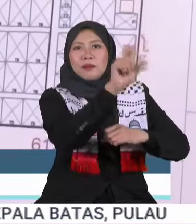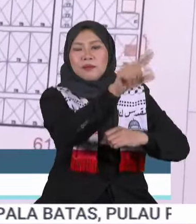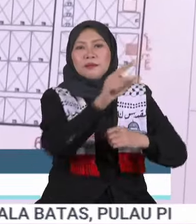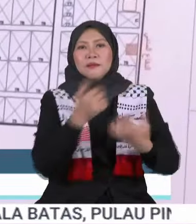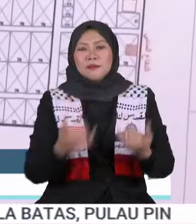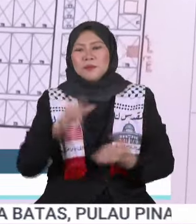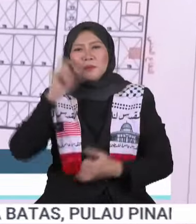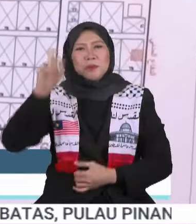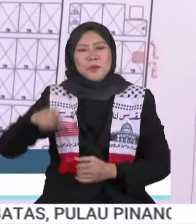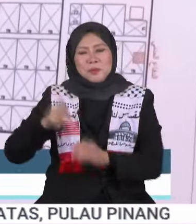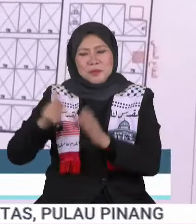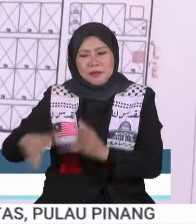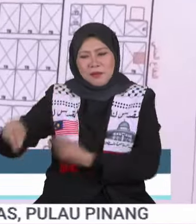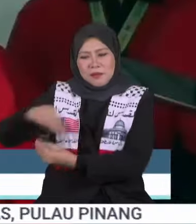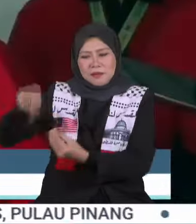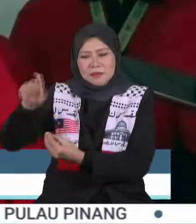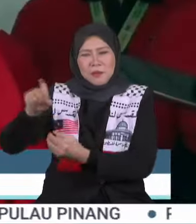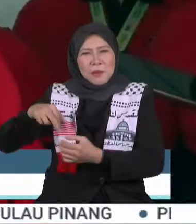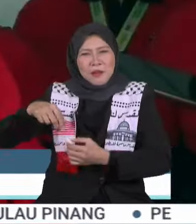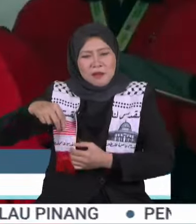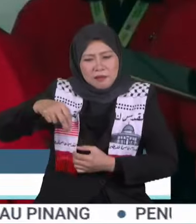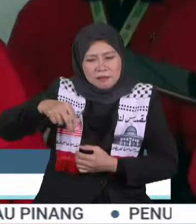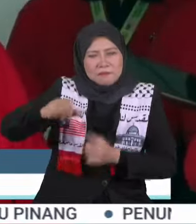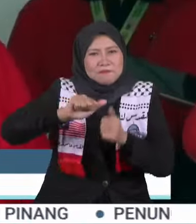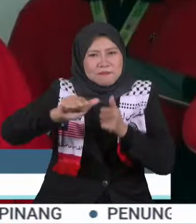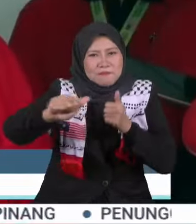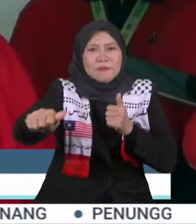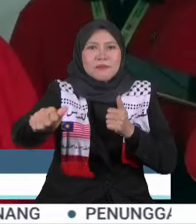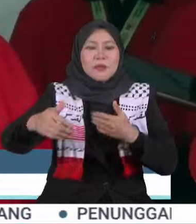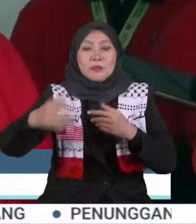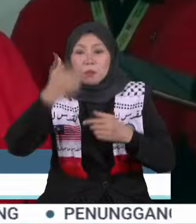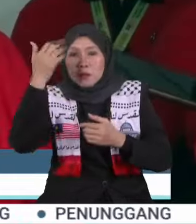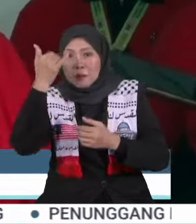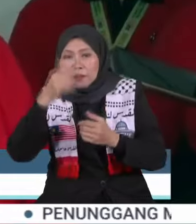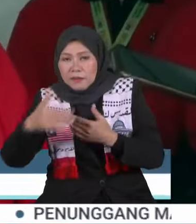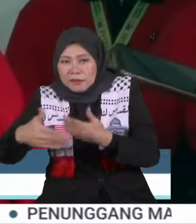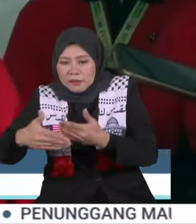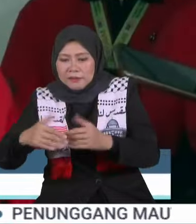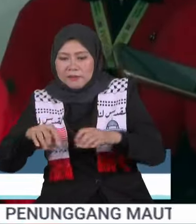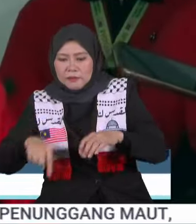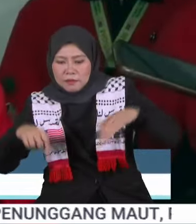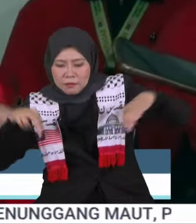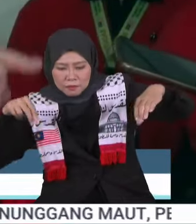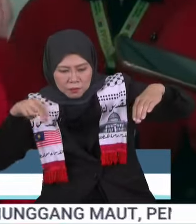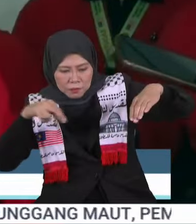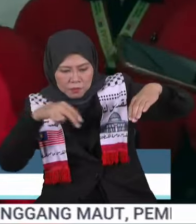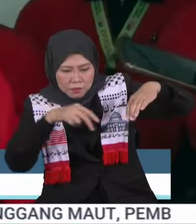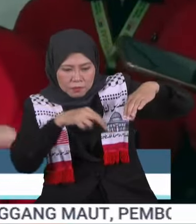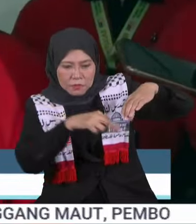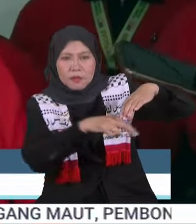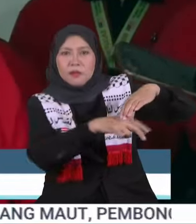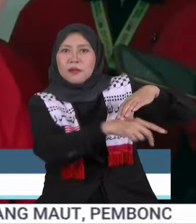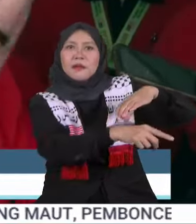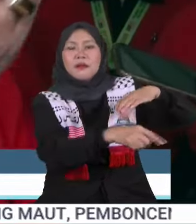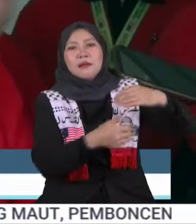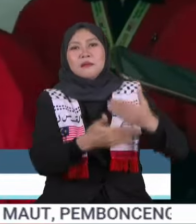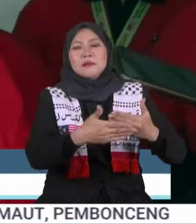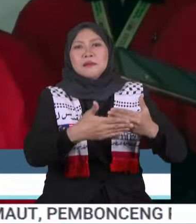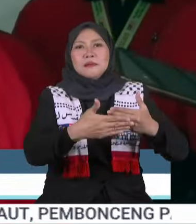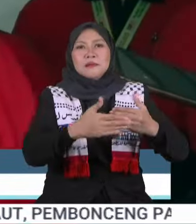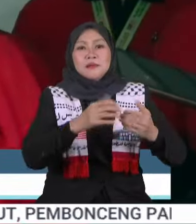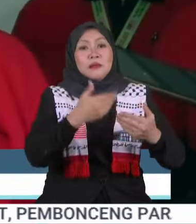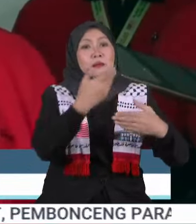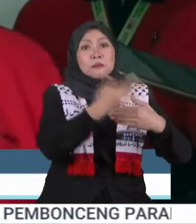haji berjalan dengan jauh kerana ianya berdekatan dengan mulut terowong. Mereka hanya perlu bila sampai balik